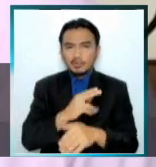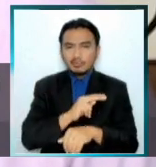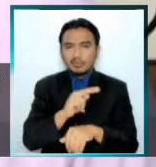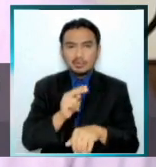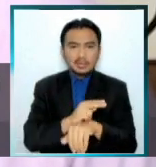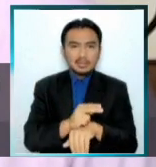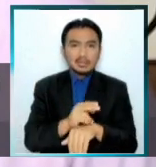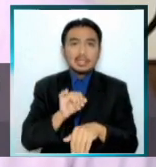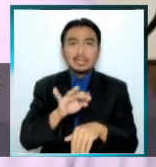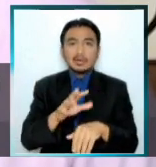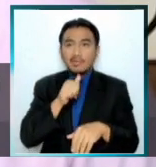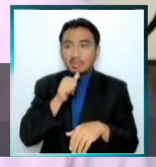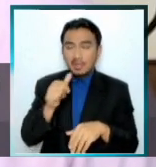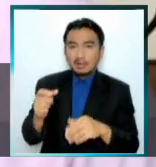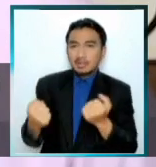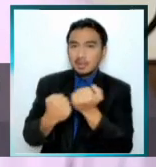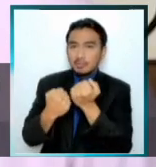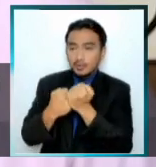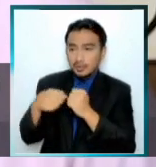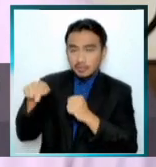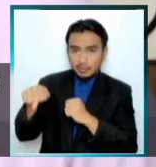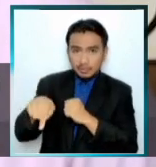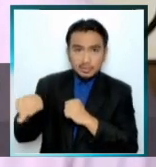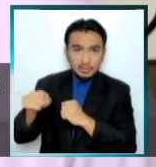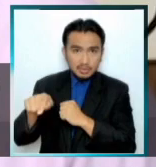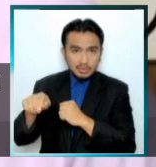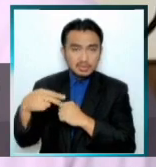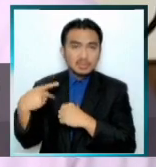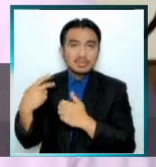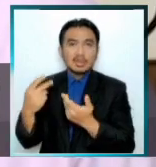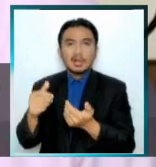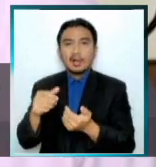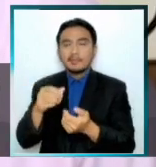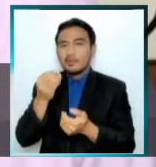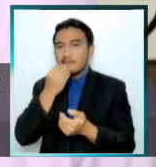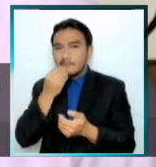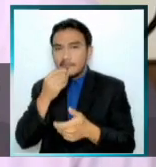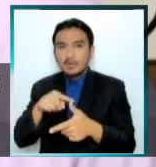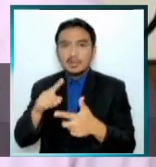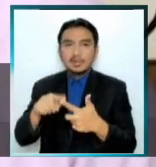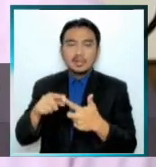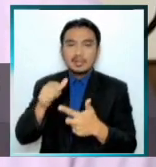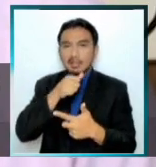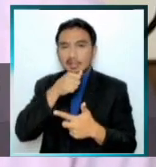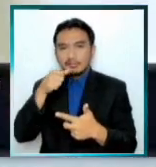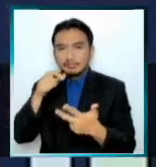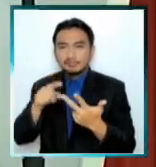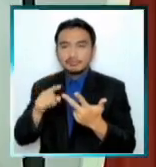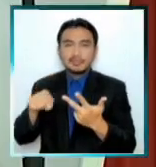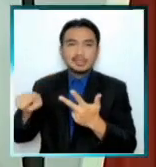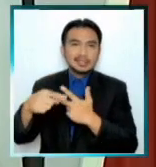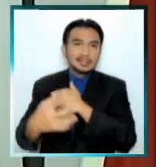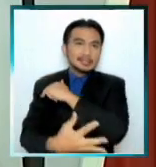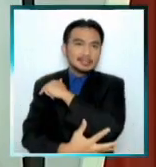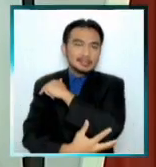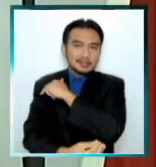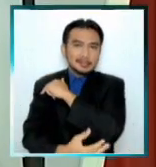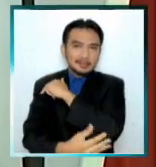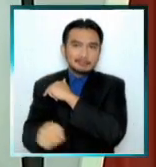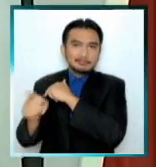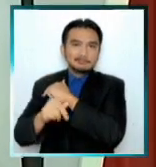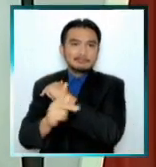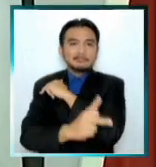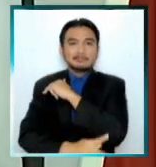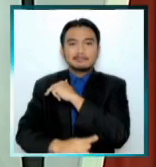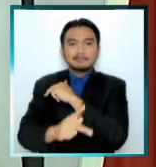kung hindi natin tutugunan agrikultura at pagkain at ang kahirapan na nasa kanayunan. Sa